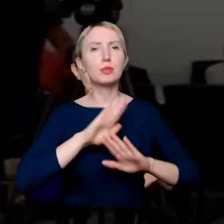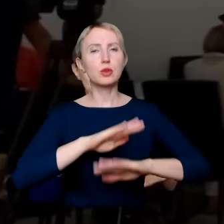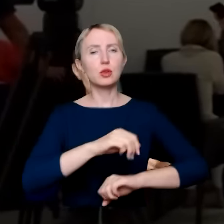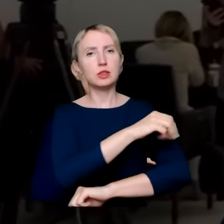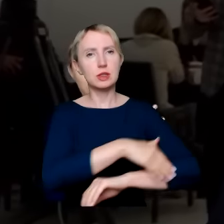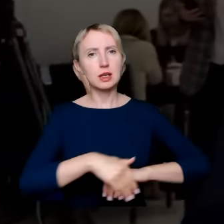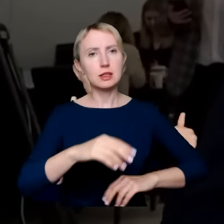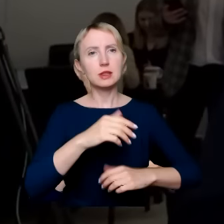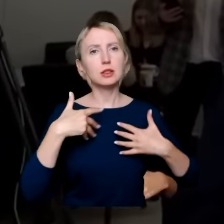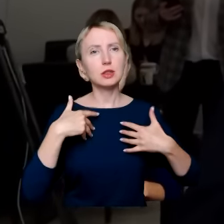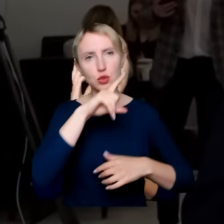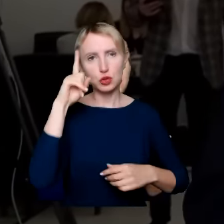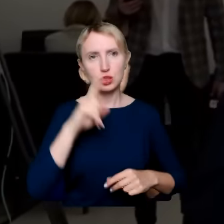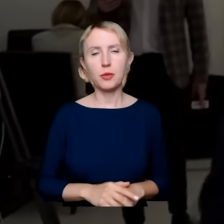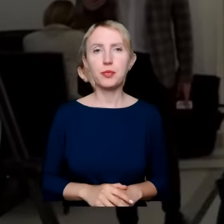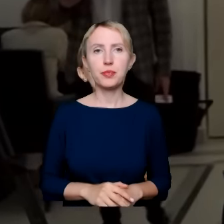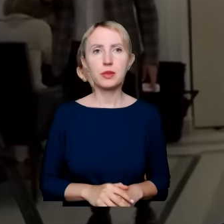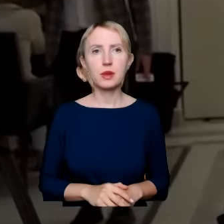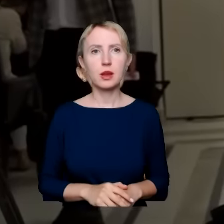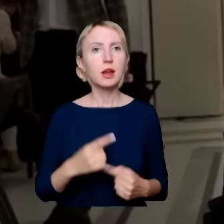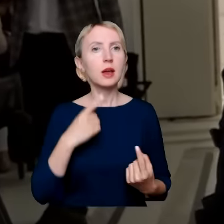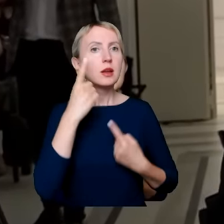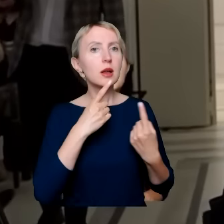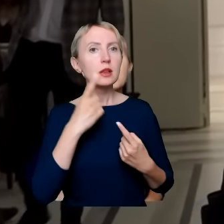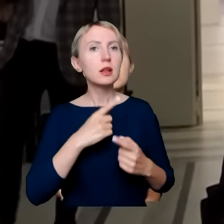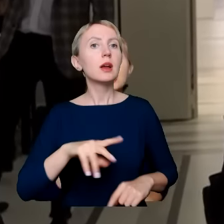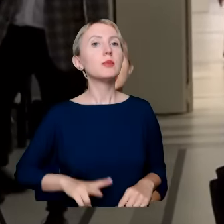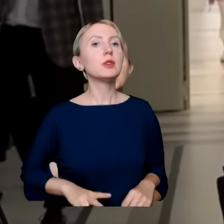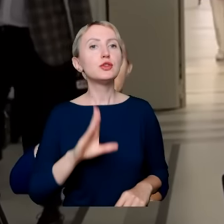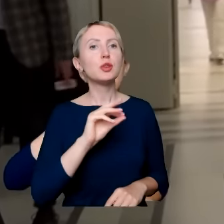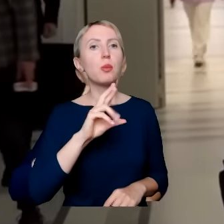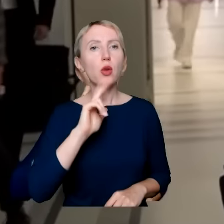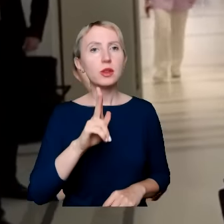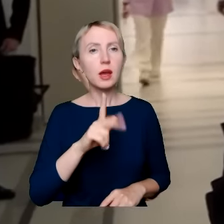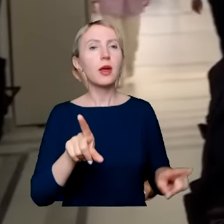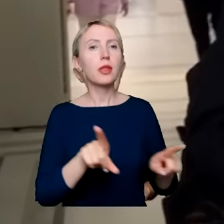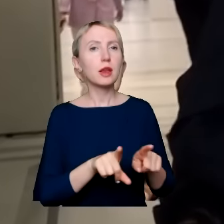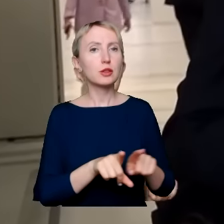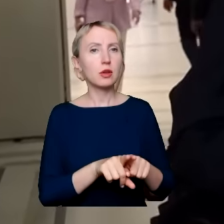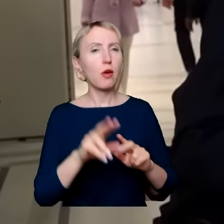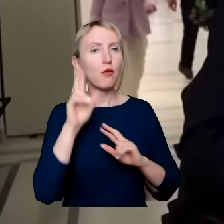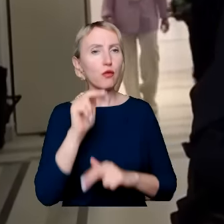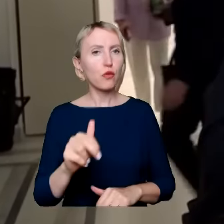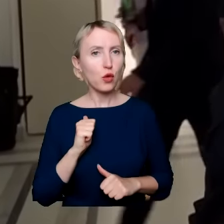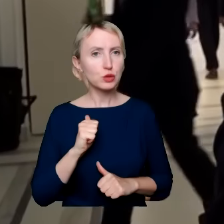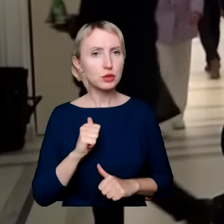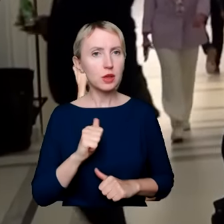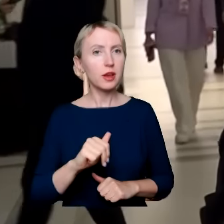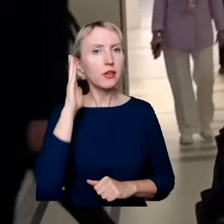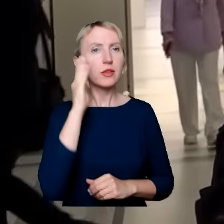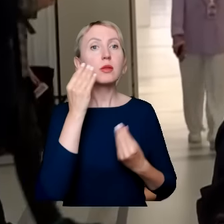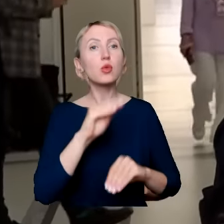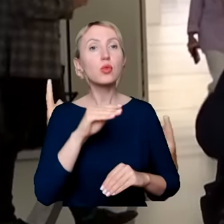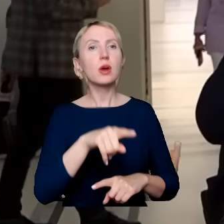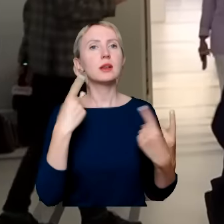Ja wierzę, że po pierwsze minister Siemoniak oraz wojsko wie najlepiej, jak w takiej